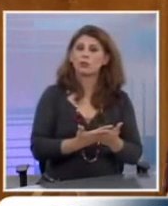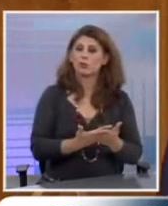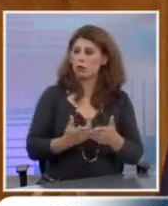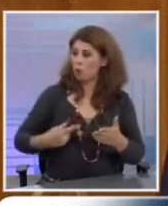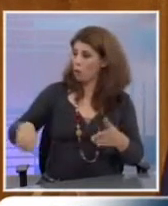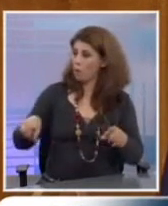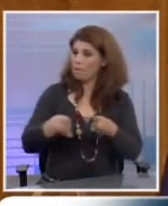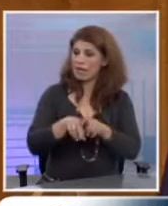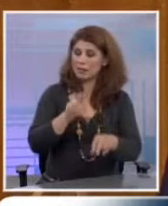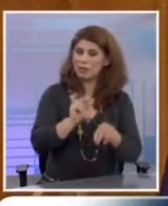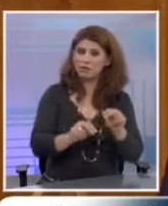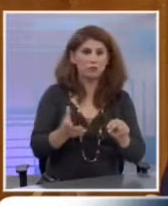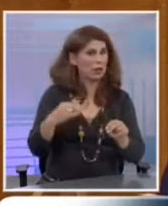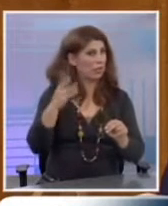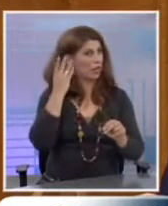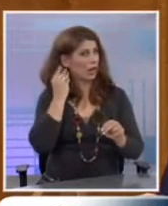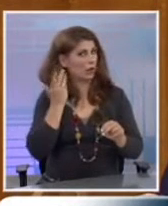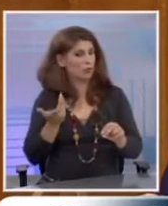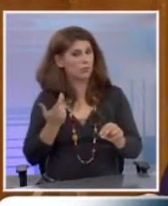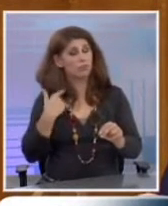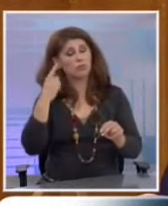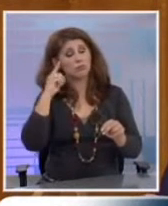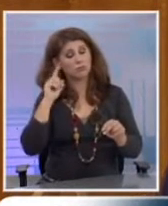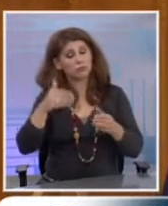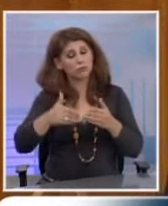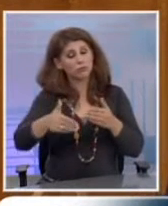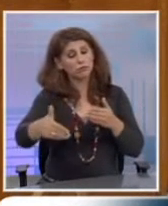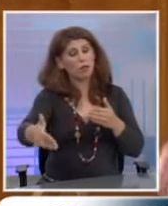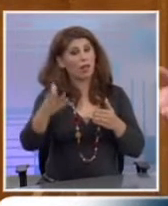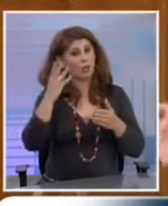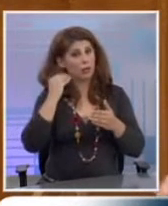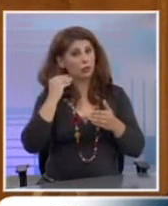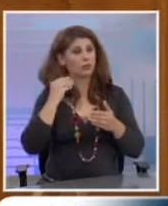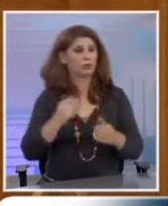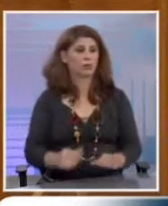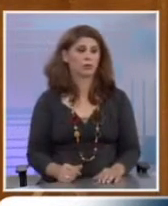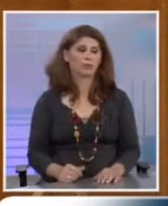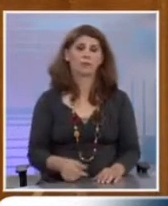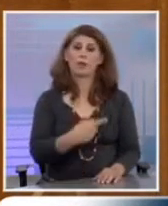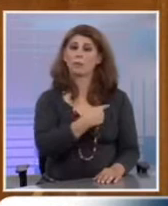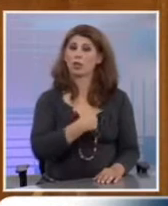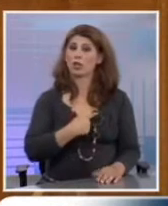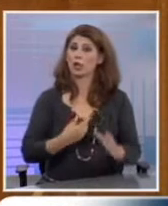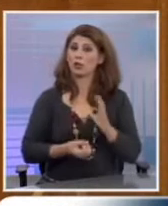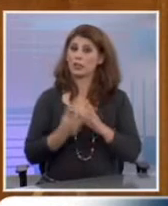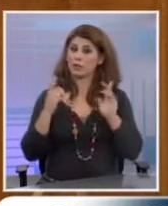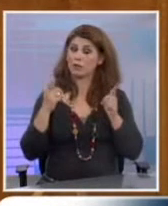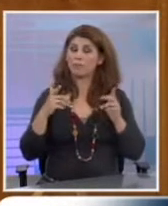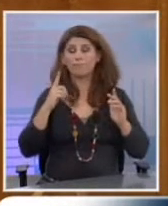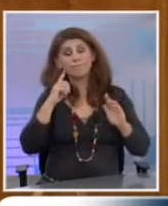συνψηφίσαντες δεν ακούσαμε και δεν ξέρω αν θα ακούσουμε στη συνέχεια από τον αρχηγό της Νέας